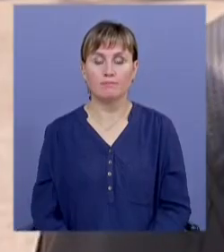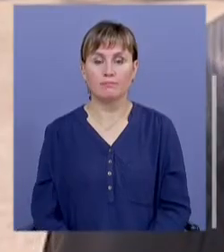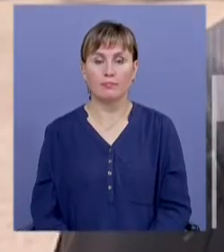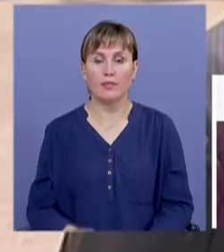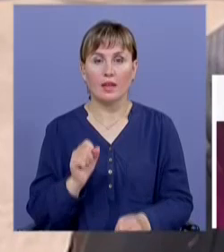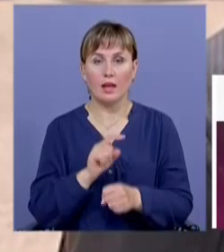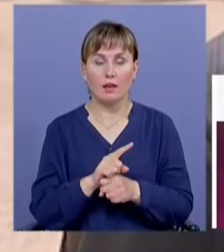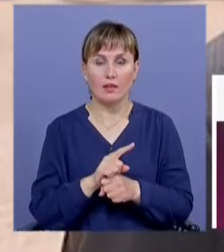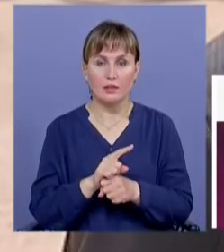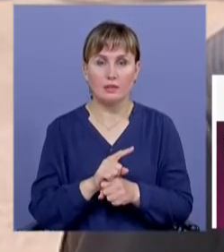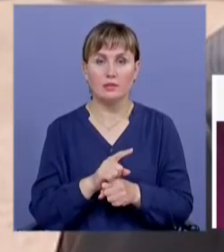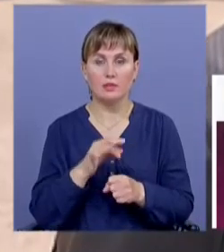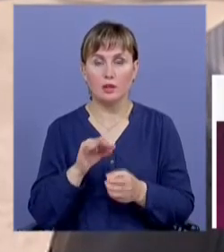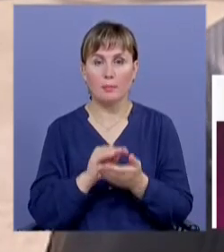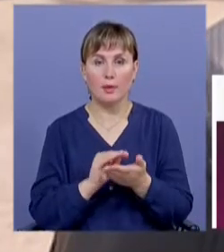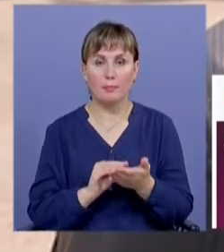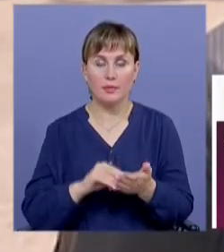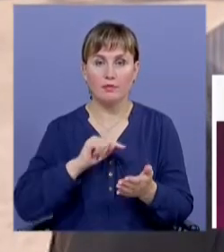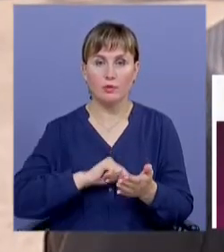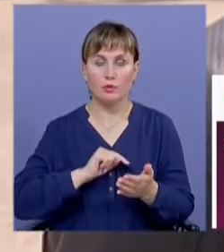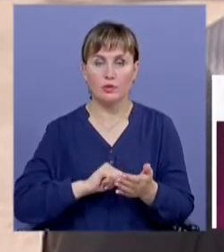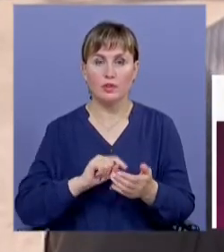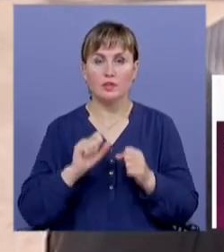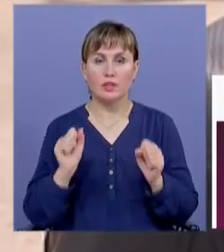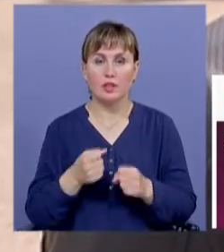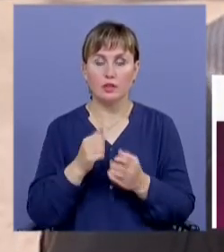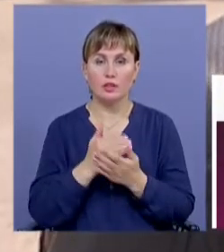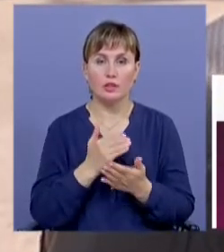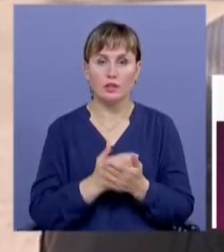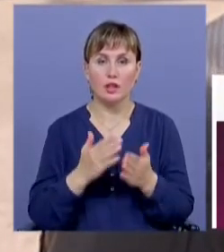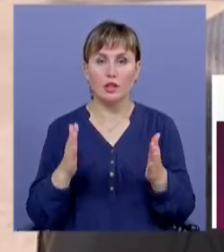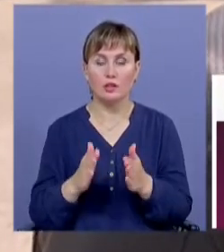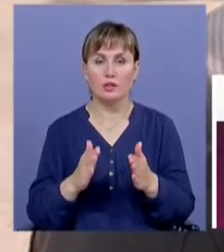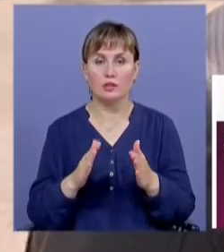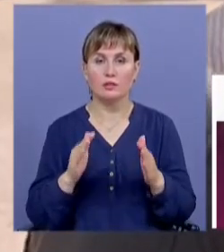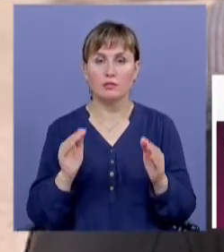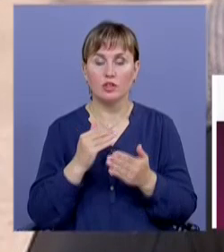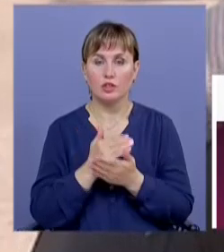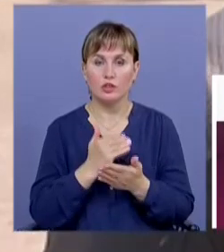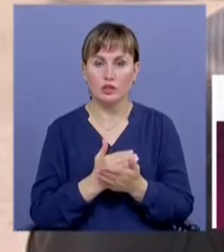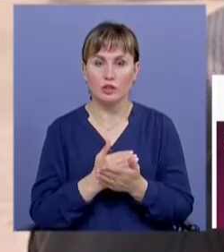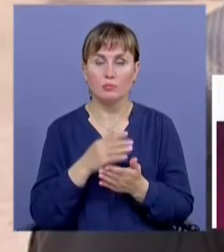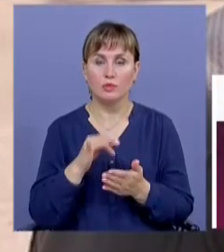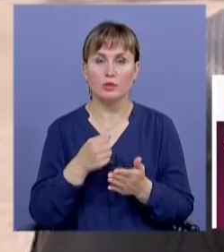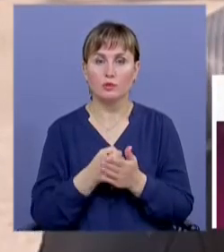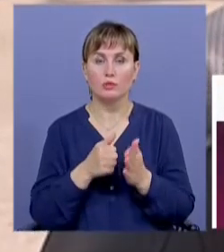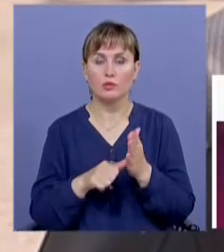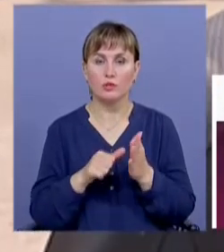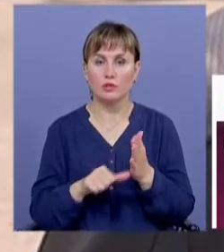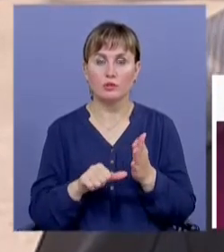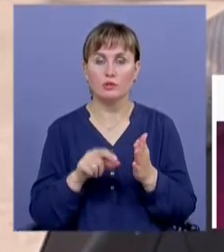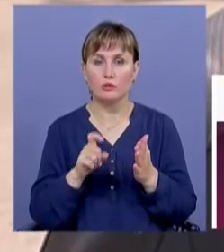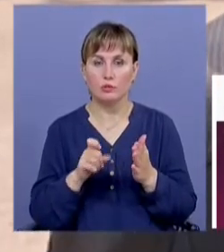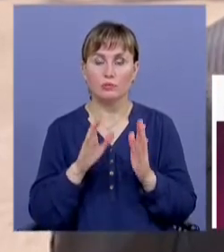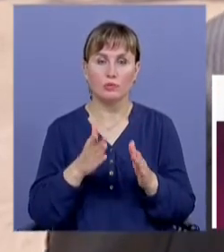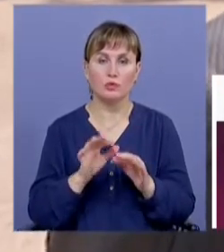заказчиками и прописываем функции. То есть скоростной режим, ограничение скоростного режима. Допустим, до 60 ставим, свыше 60